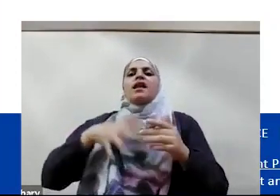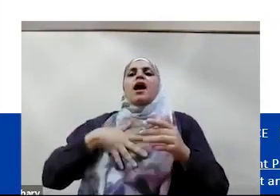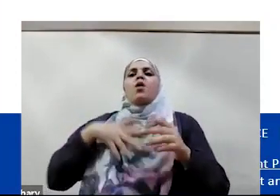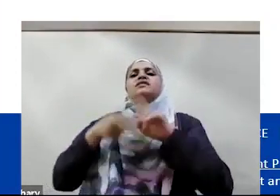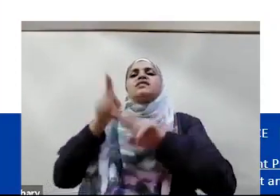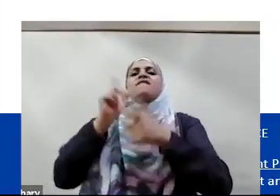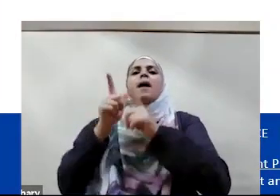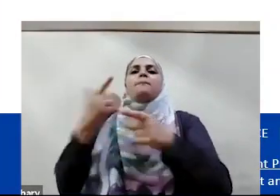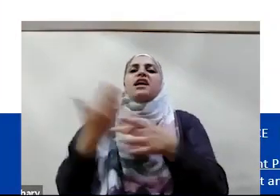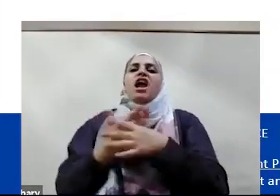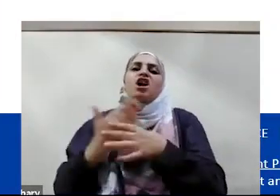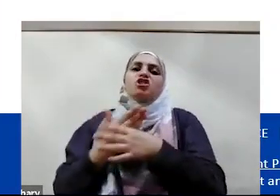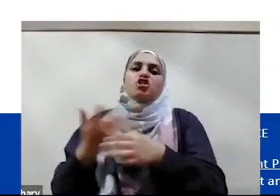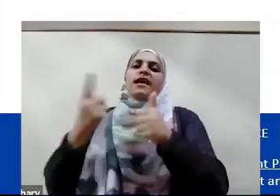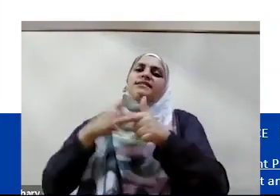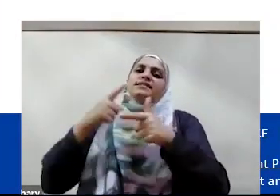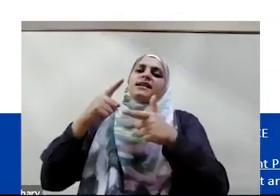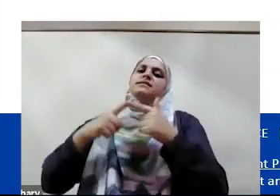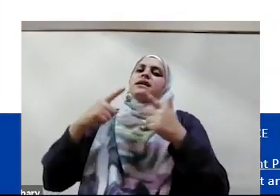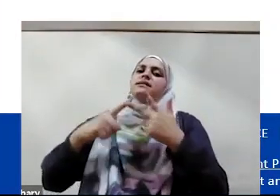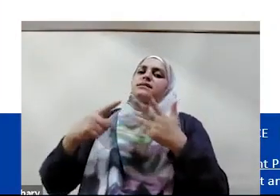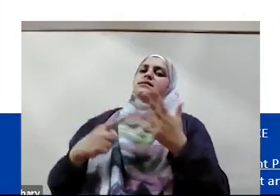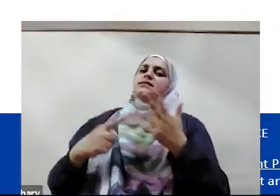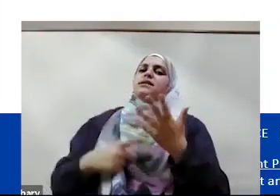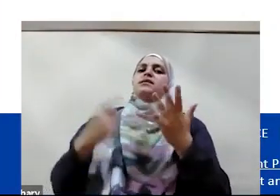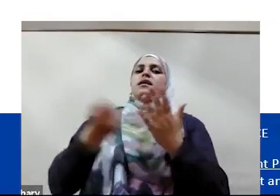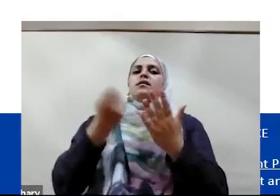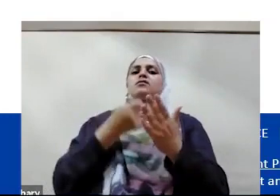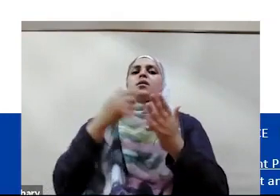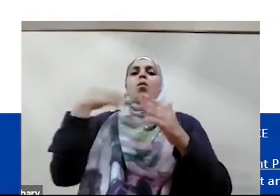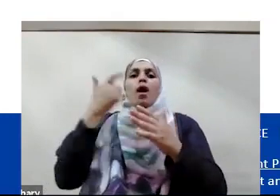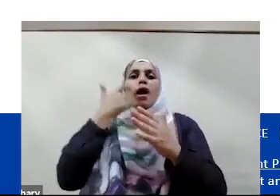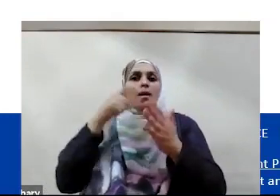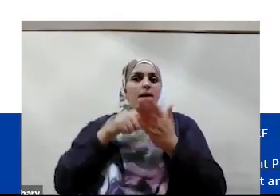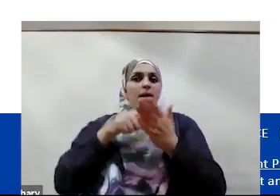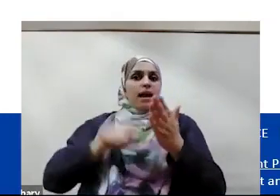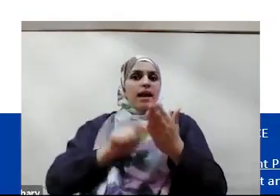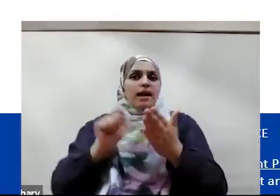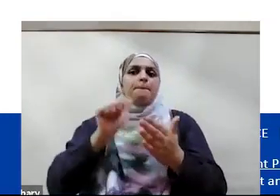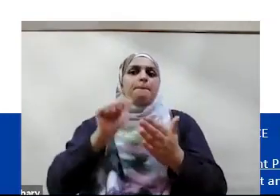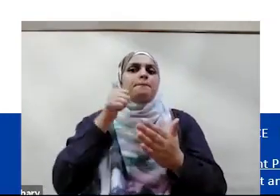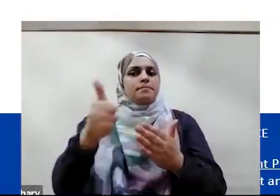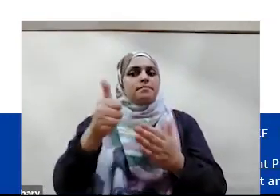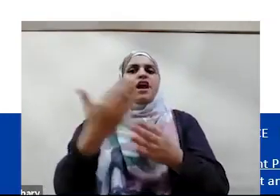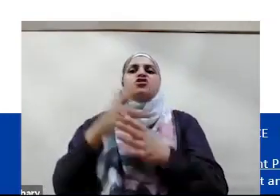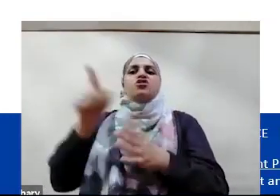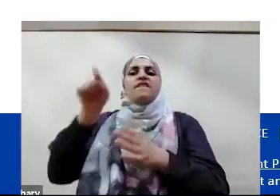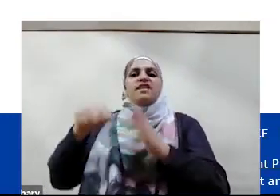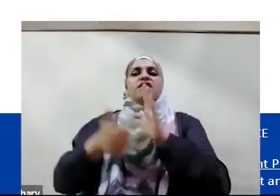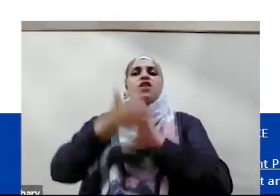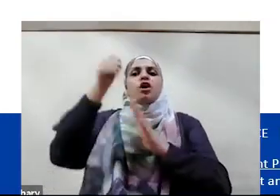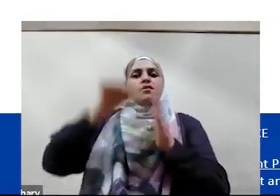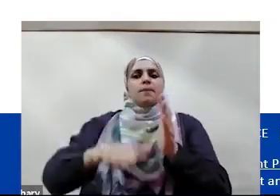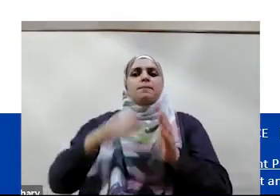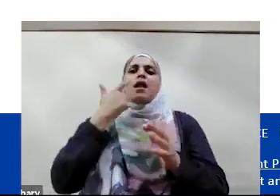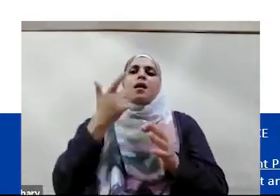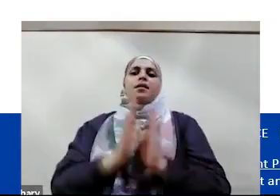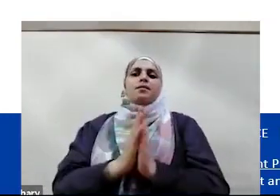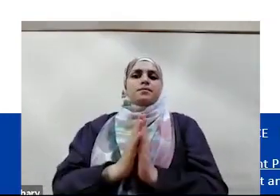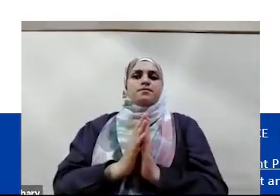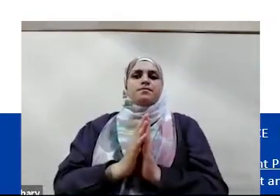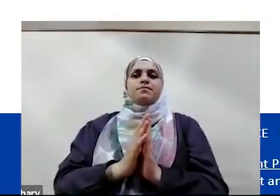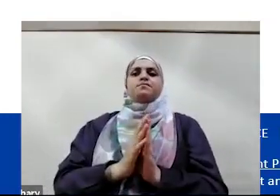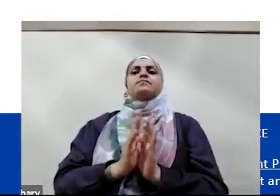برضو بيتاخد في الحسبان وبيتم التقييم على أساسه. فبقدر إن أنا أكتب مثلا كام سطر كده، حاجة بسيطة.